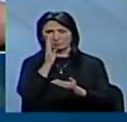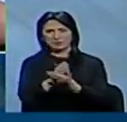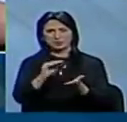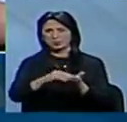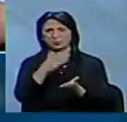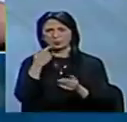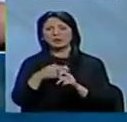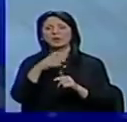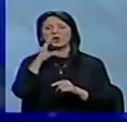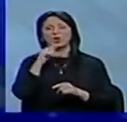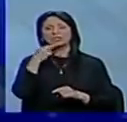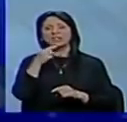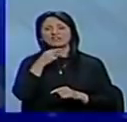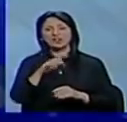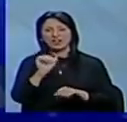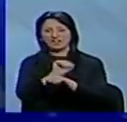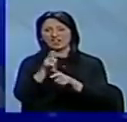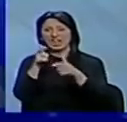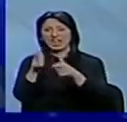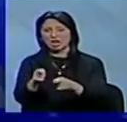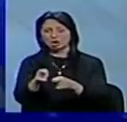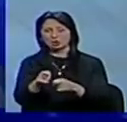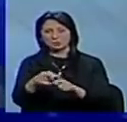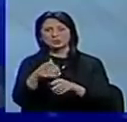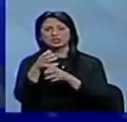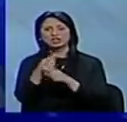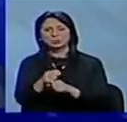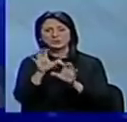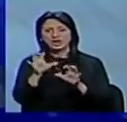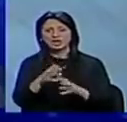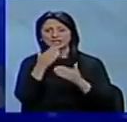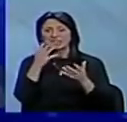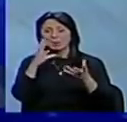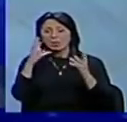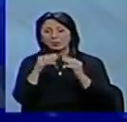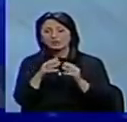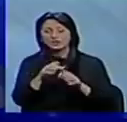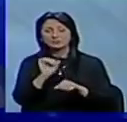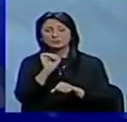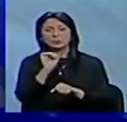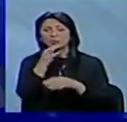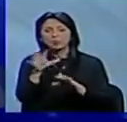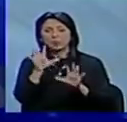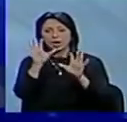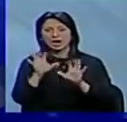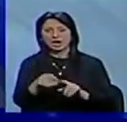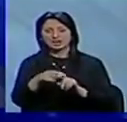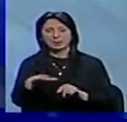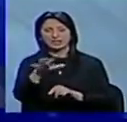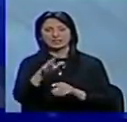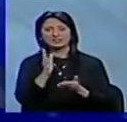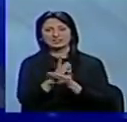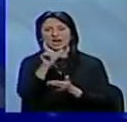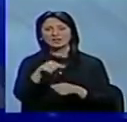არ მიწერე, მაგრამ მე როდესაც ვიძახი, რომ ვეტოს დავადებ მაგალითად თავისუფლების შეზღუდა ყველა კანონს, საბოლოო ჯამში თავისუფლების შეზღუდავი ნებისმიერი კანონი ამ ქვეყანაში